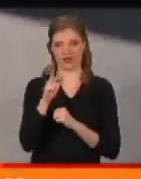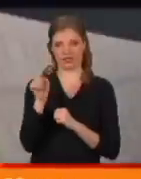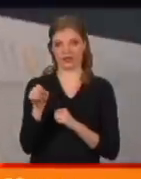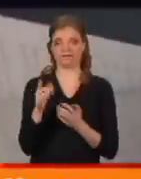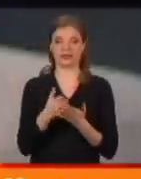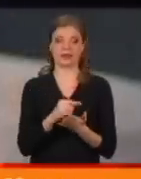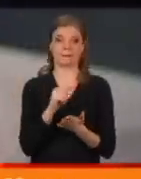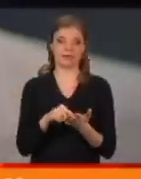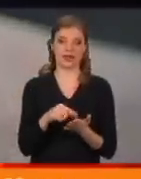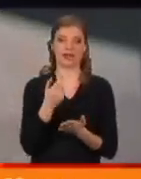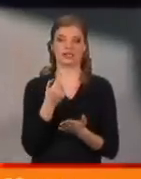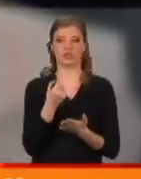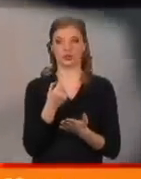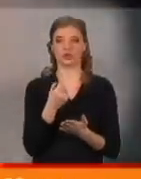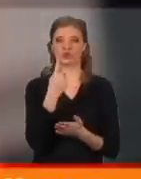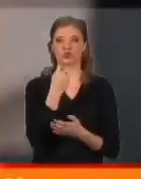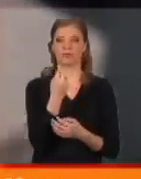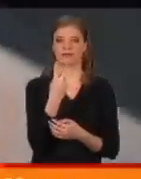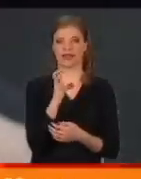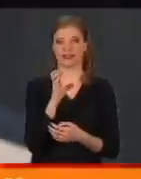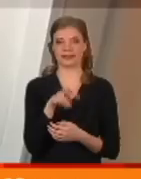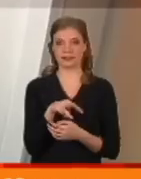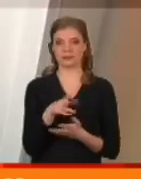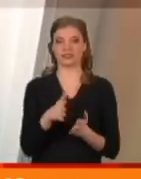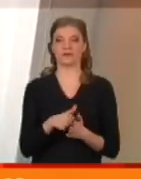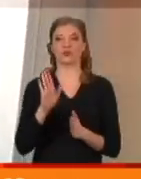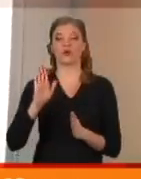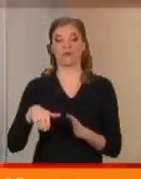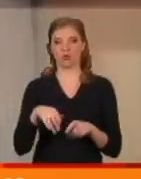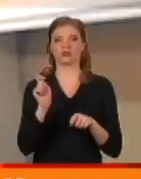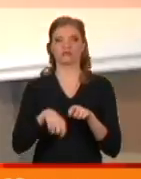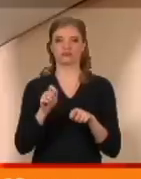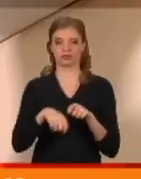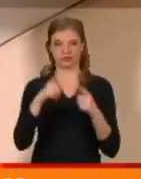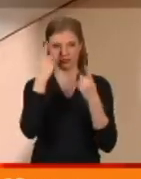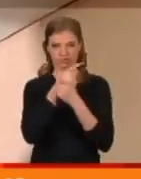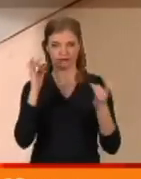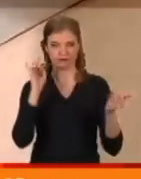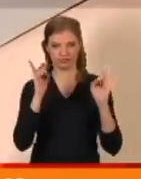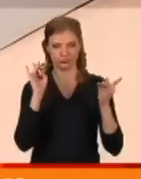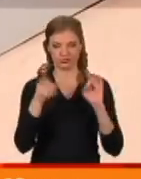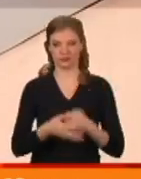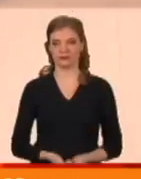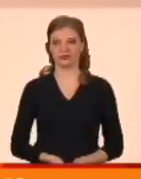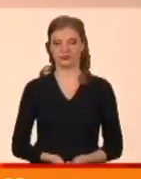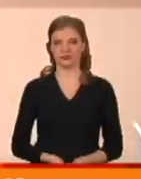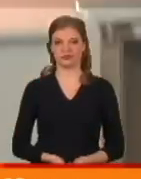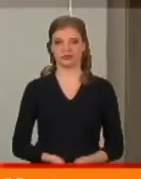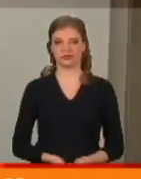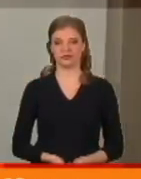є питання трошки, у нас тут 112 сантиметрів. Потім тестують систему сповіщення